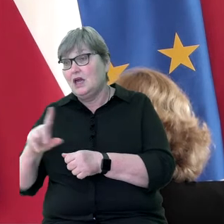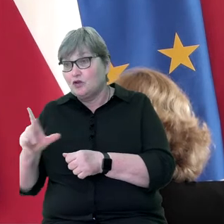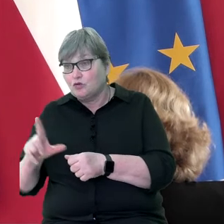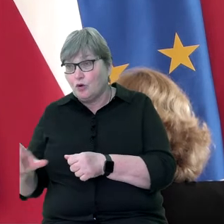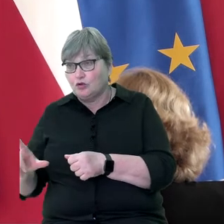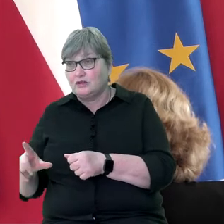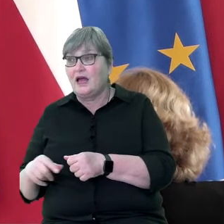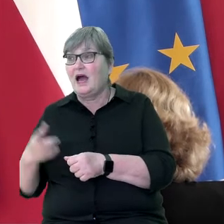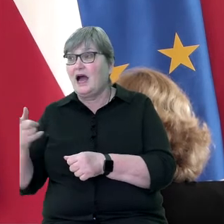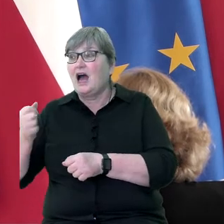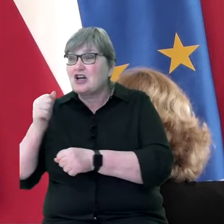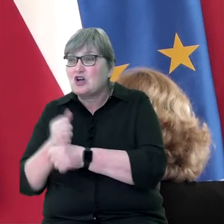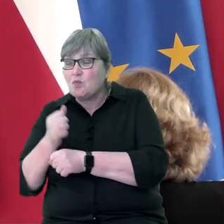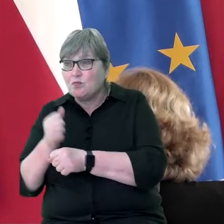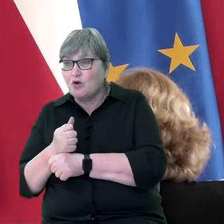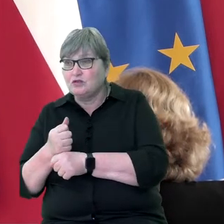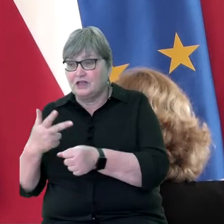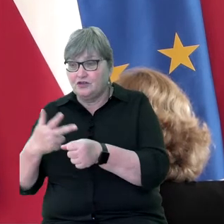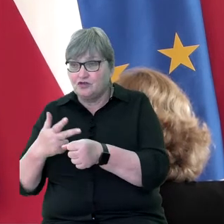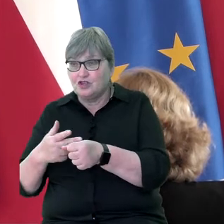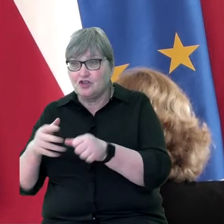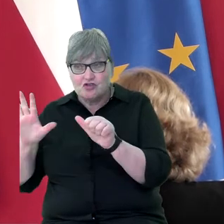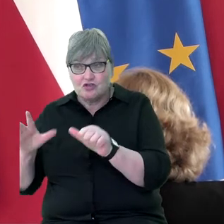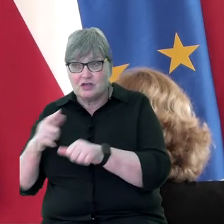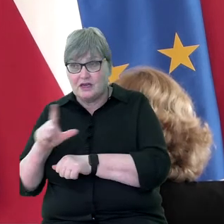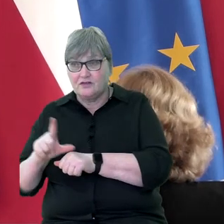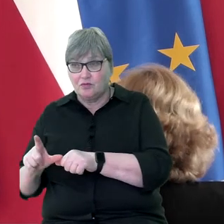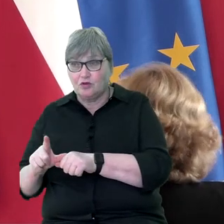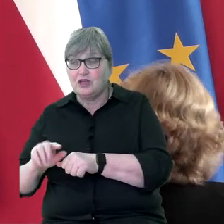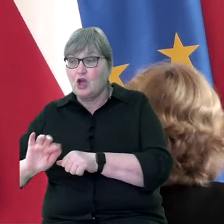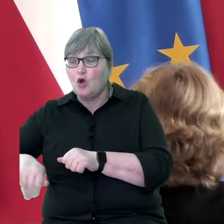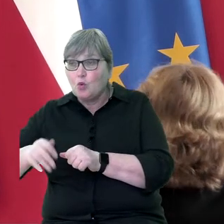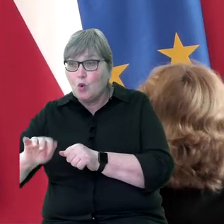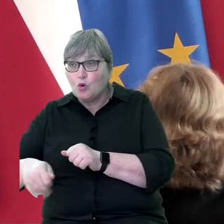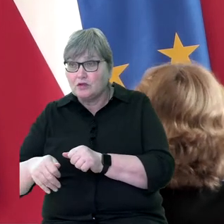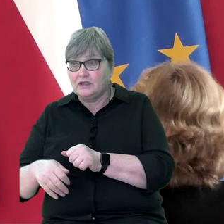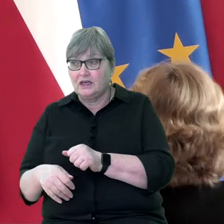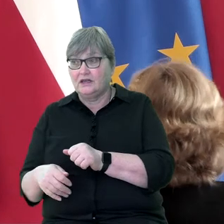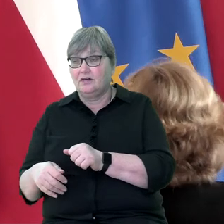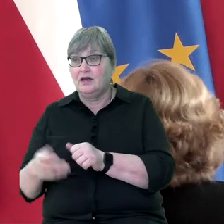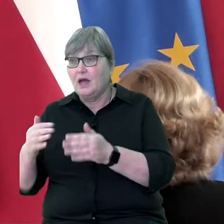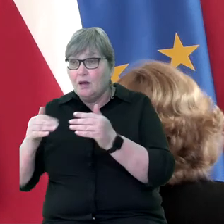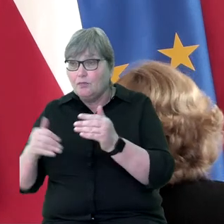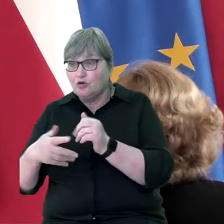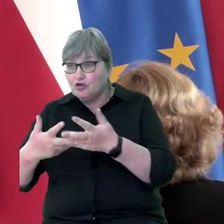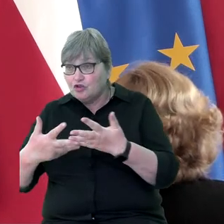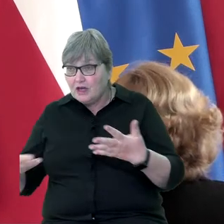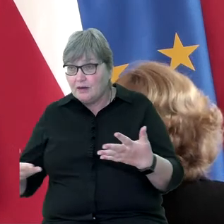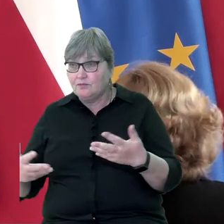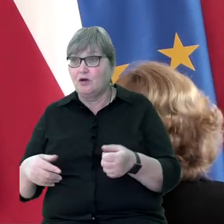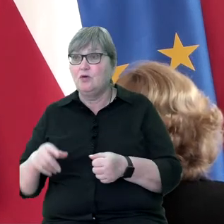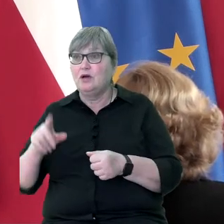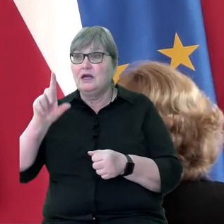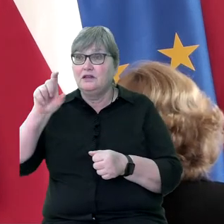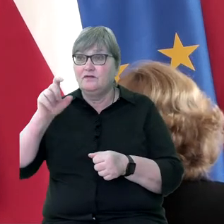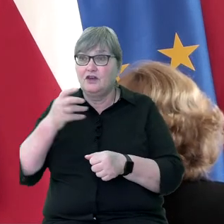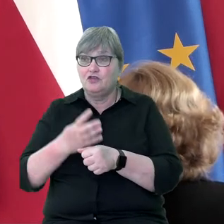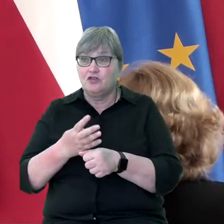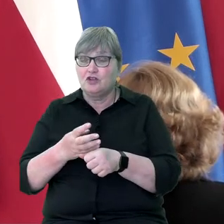robotnik rolny 36 zł, górnik pracujący pod ziemią 246 zł,